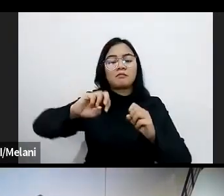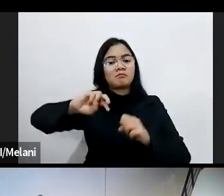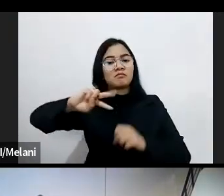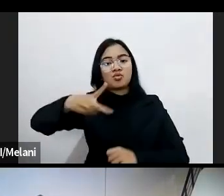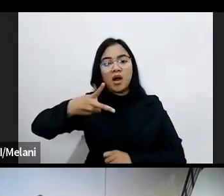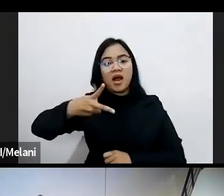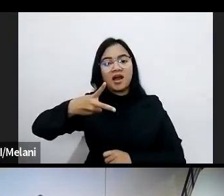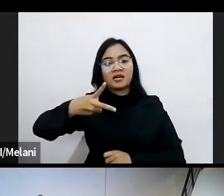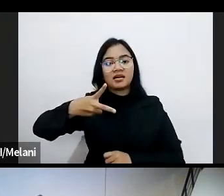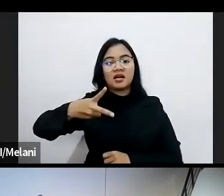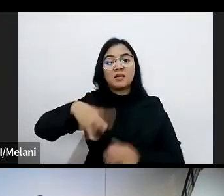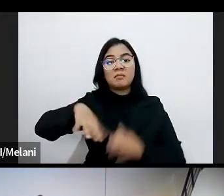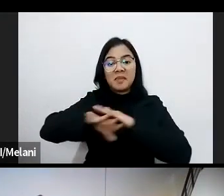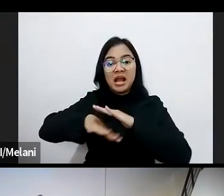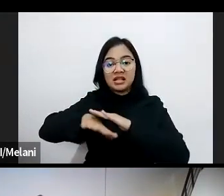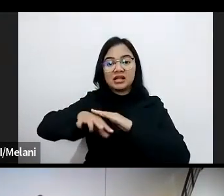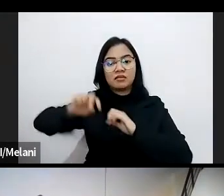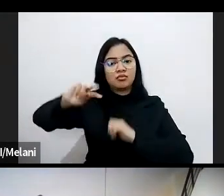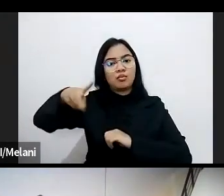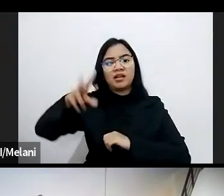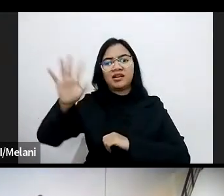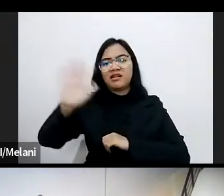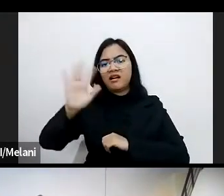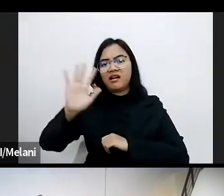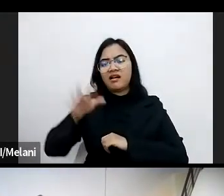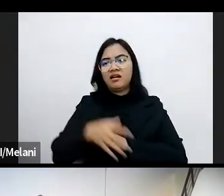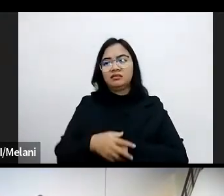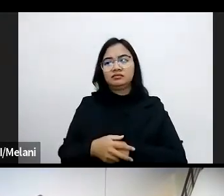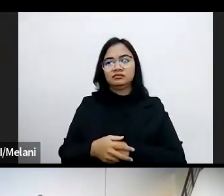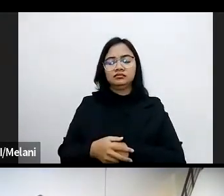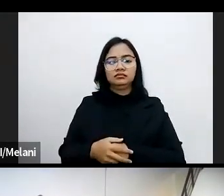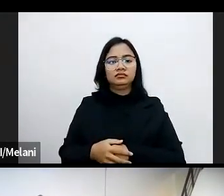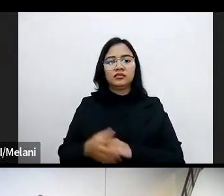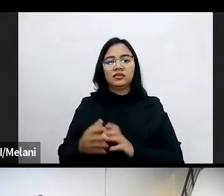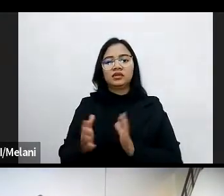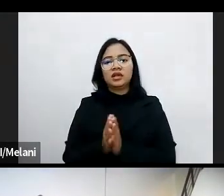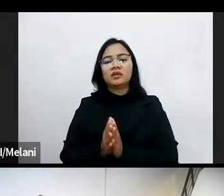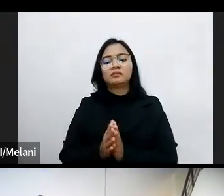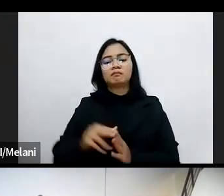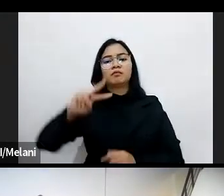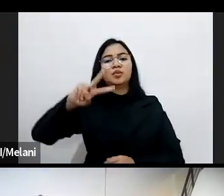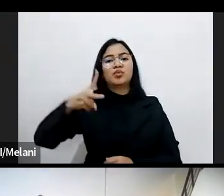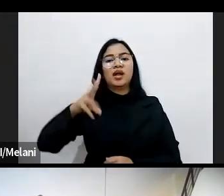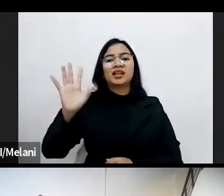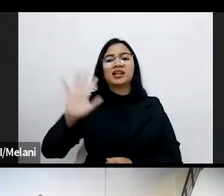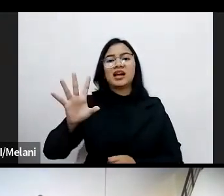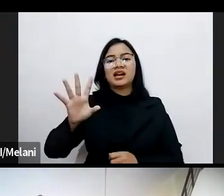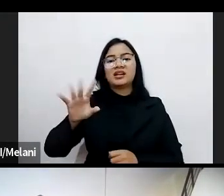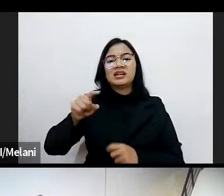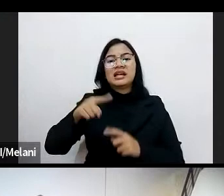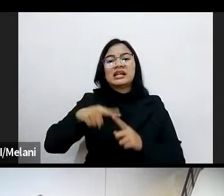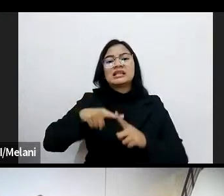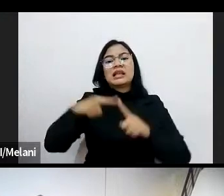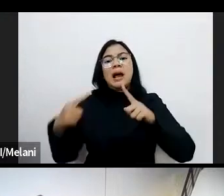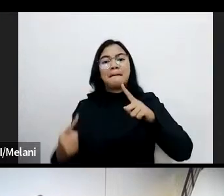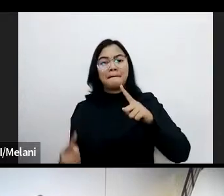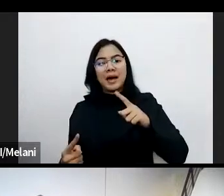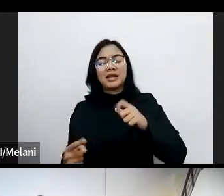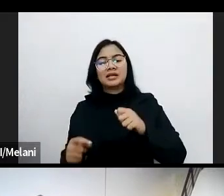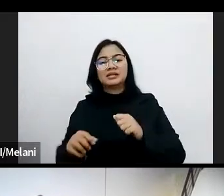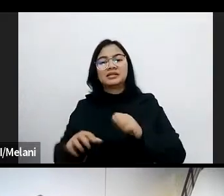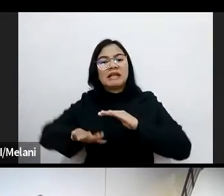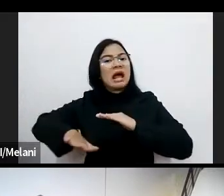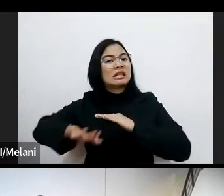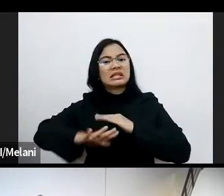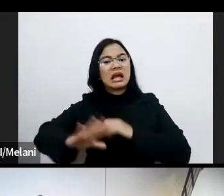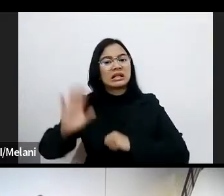dan perubahannya itu cukup tidak sangat radikal, tetapi ada perubahan-perubahan, tapi ya ini apa,